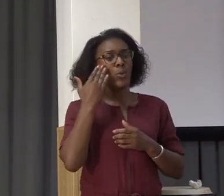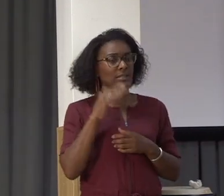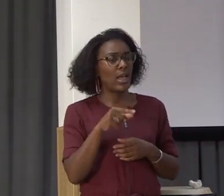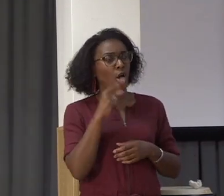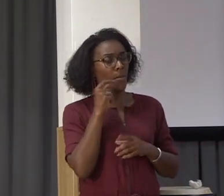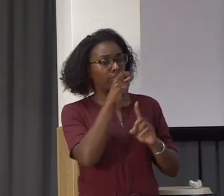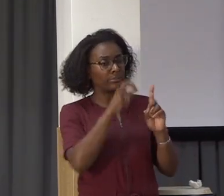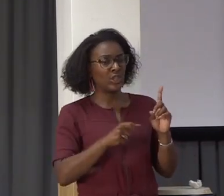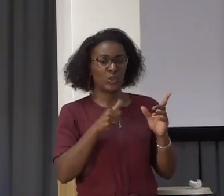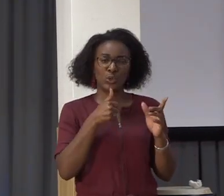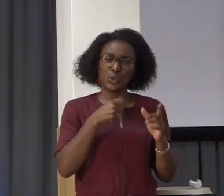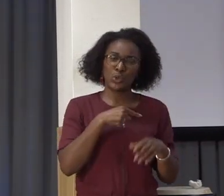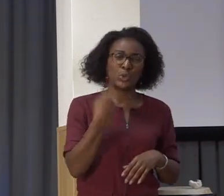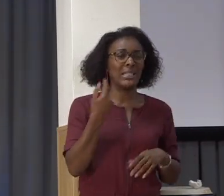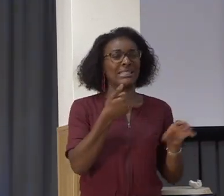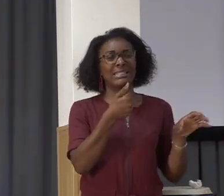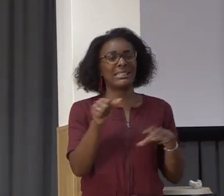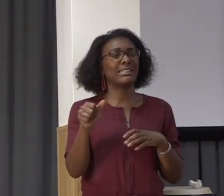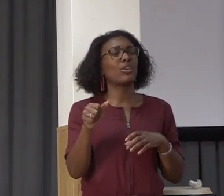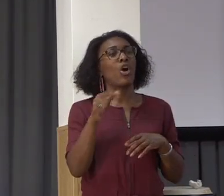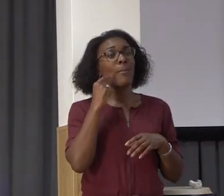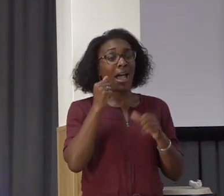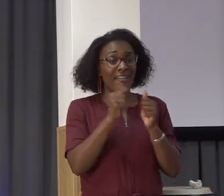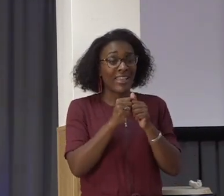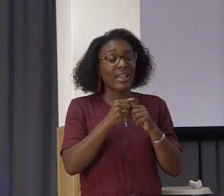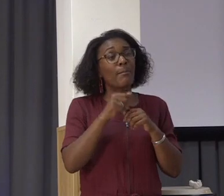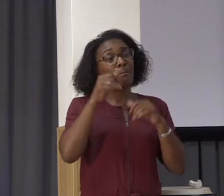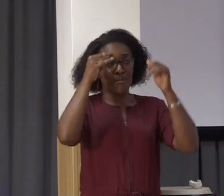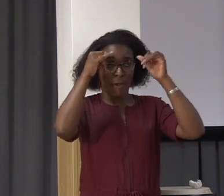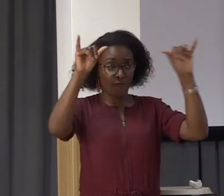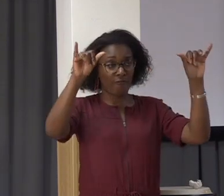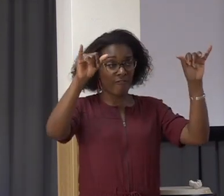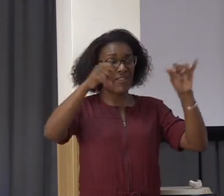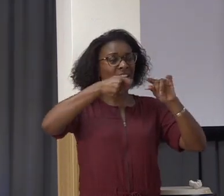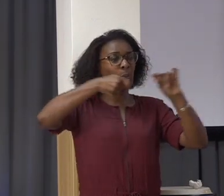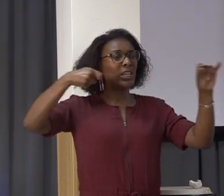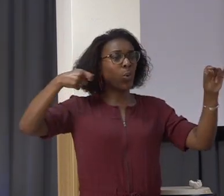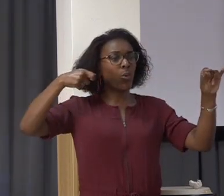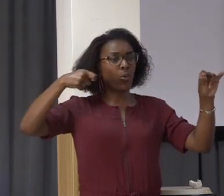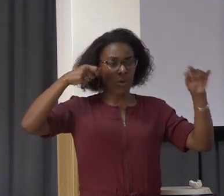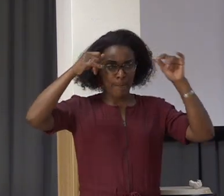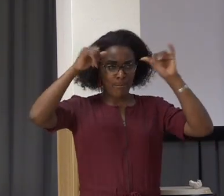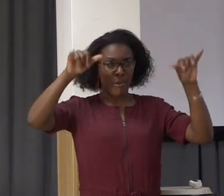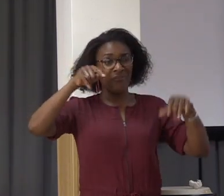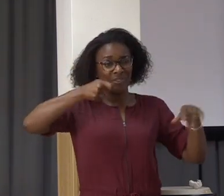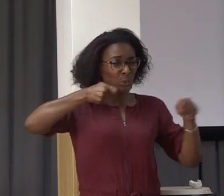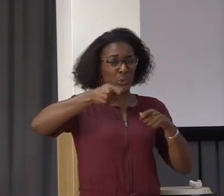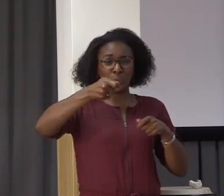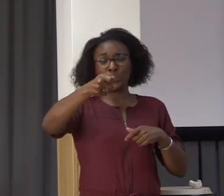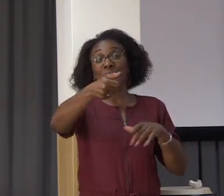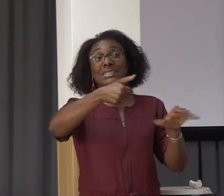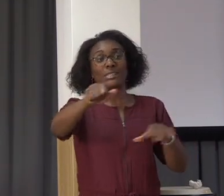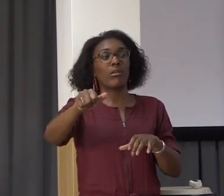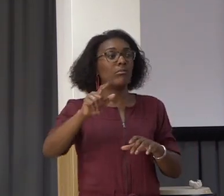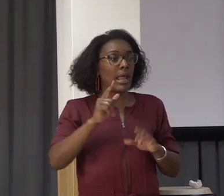tué 600 Philistins avec un aiguillon à bœuf. La Bible ne dit pas que c'est par la puissance de Dieu, mais